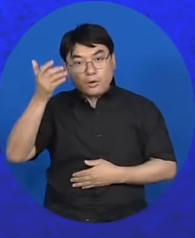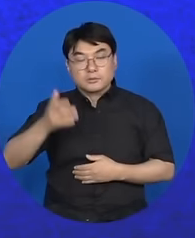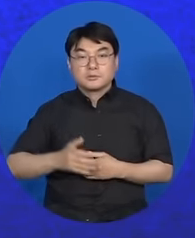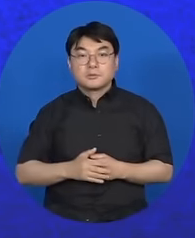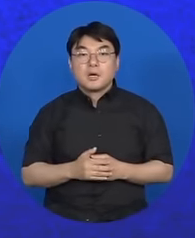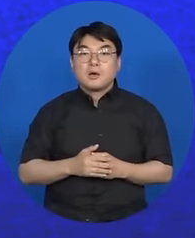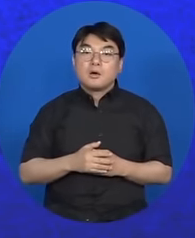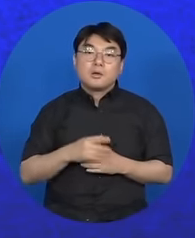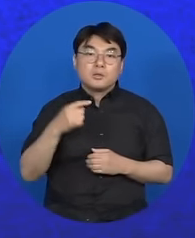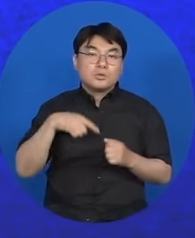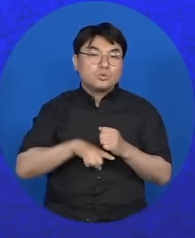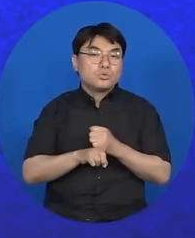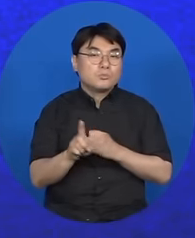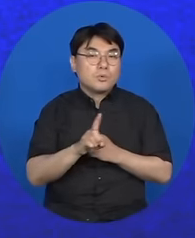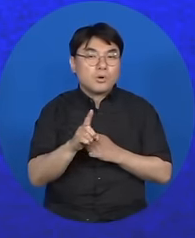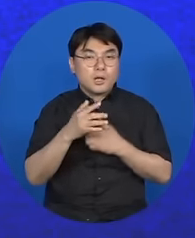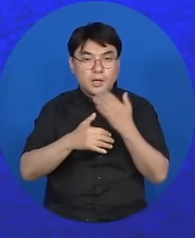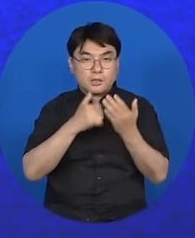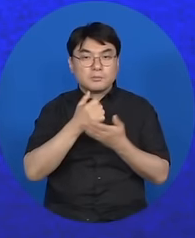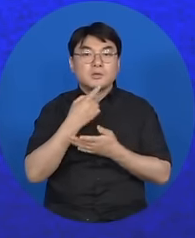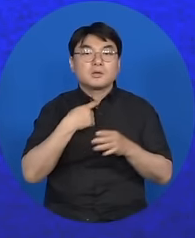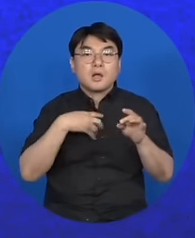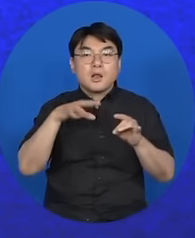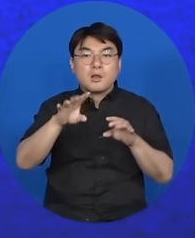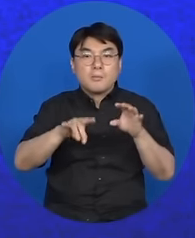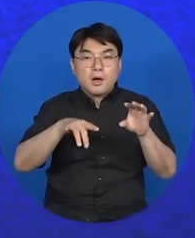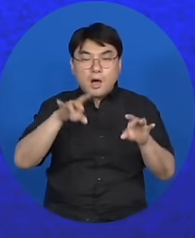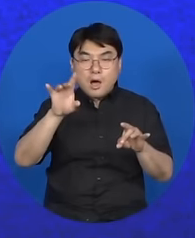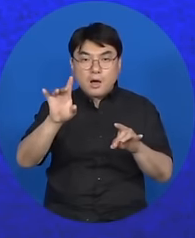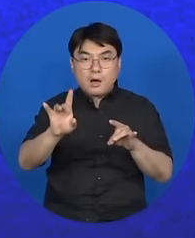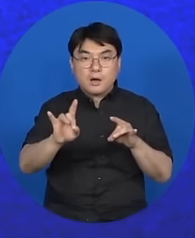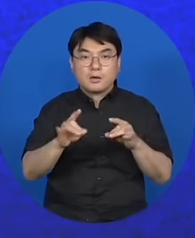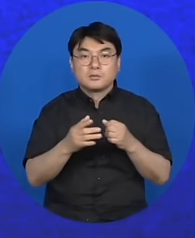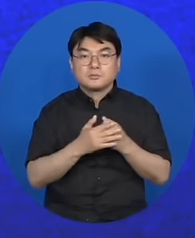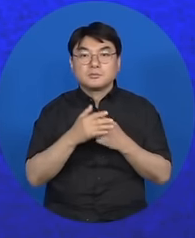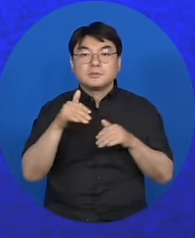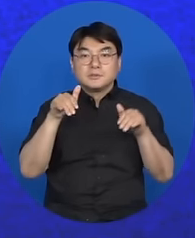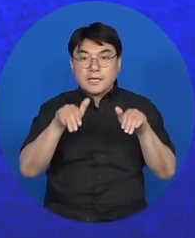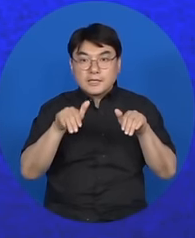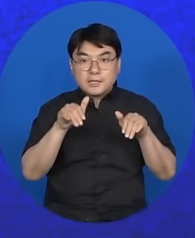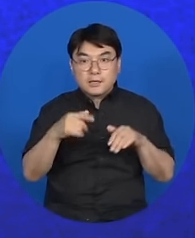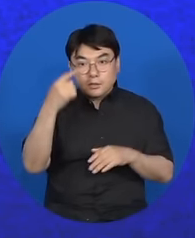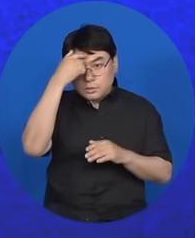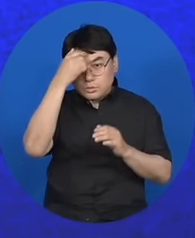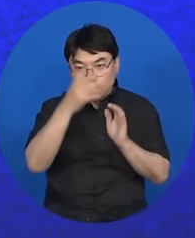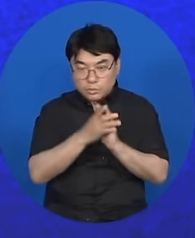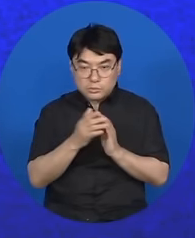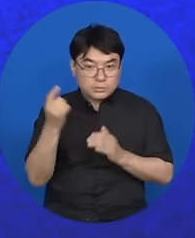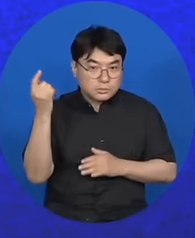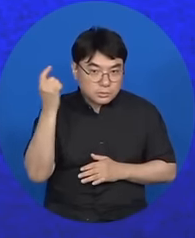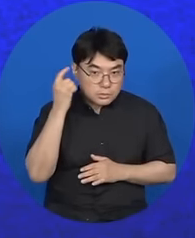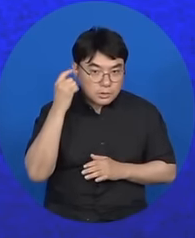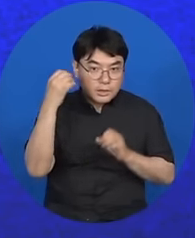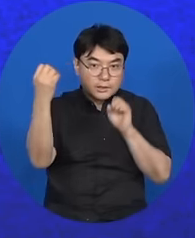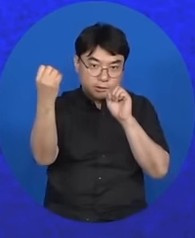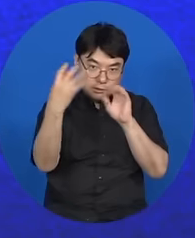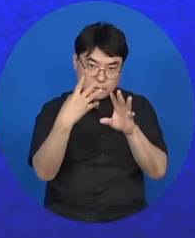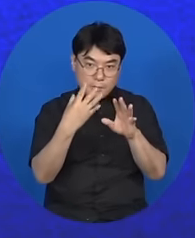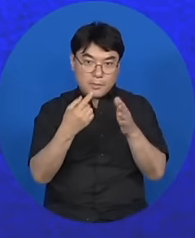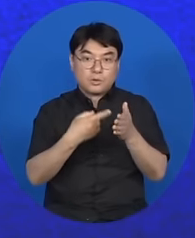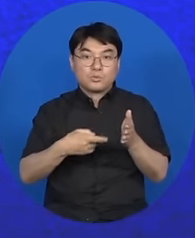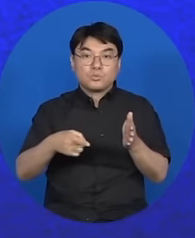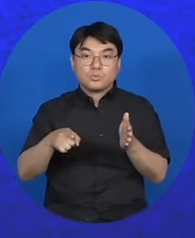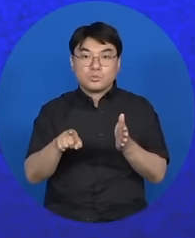향한 갈망의 기도에, 바로 내시의 기도를 하나님이 들으시고 그것을 응답하기 위하여서